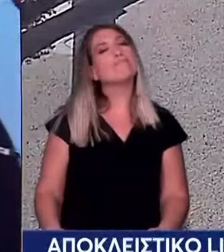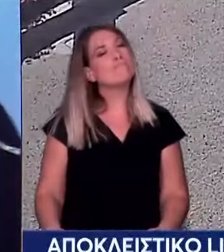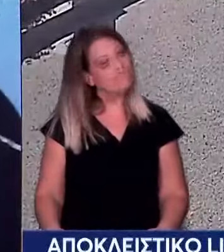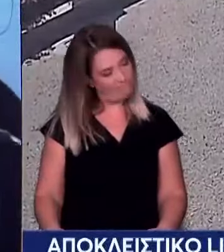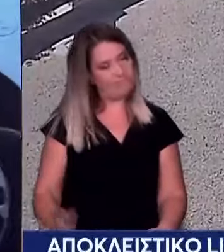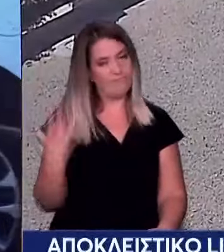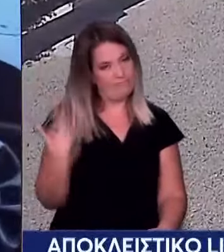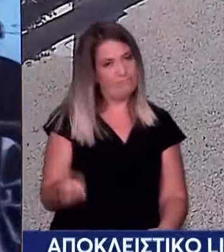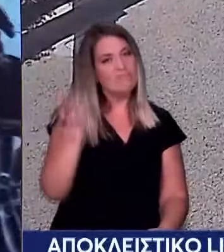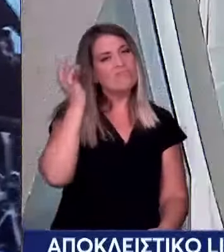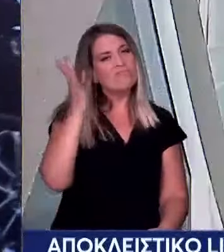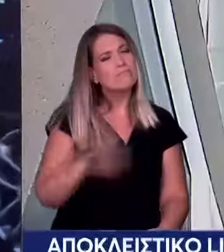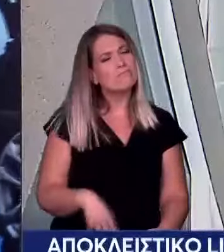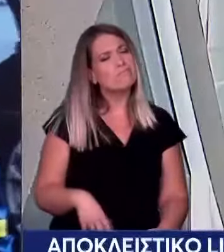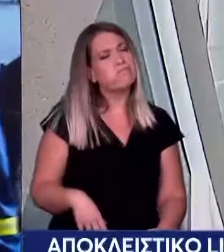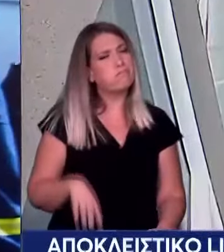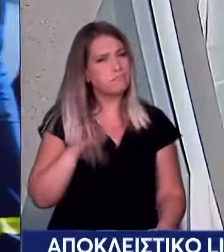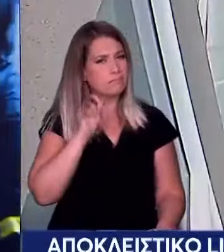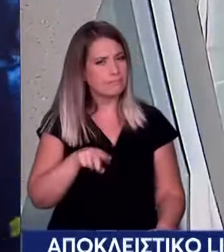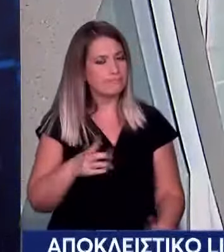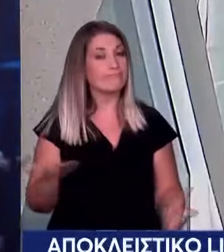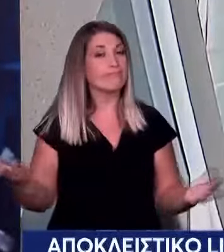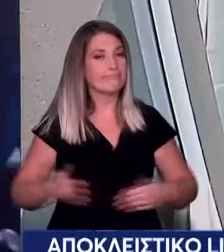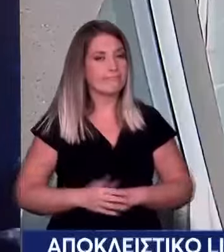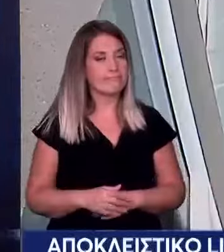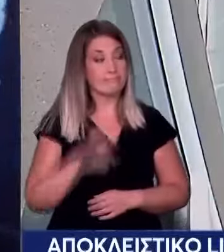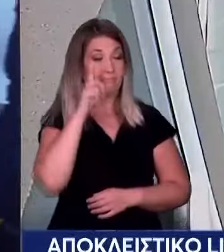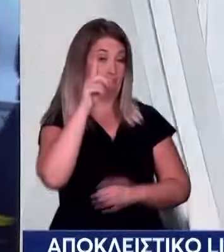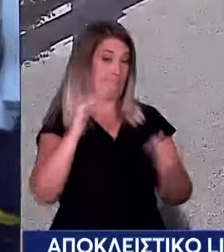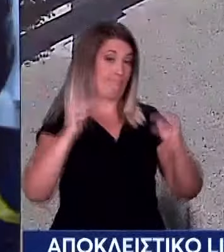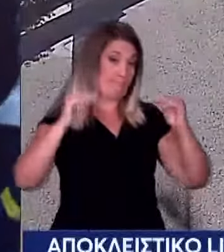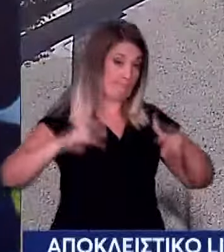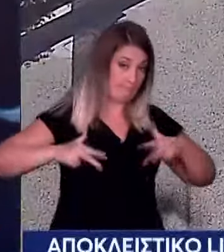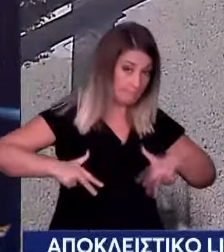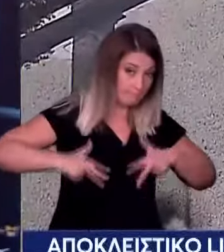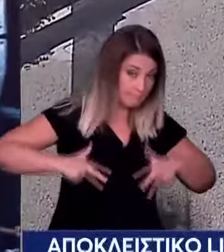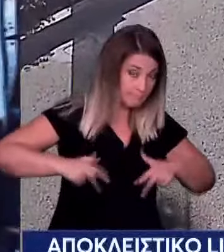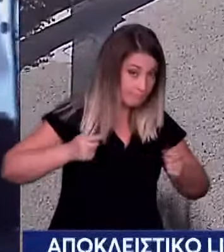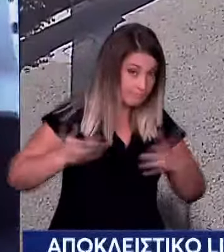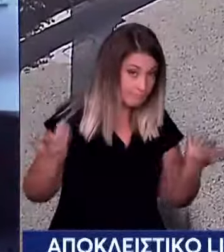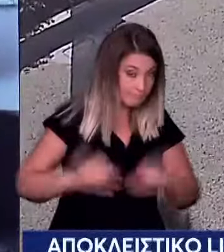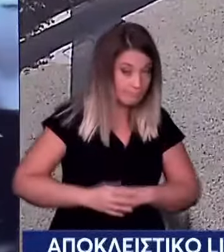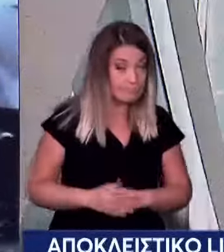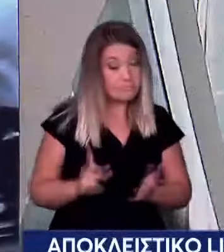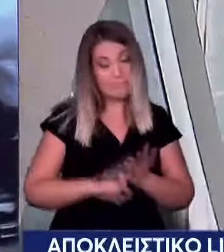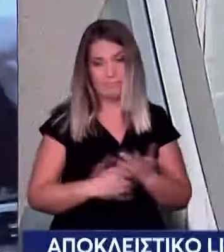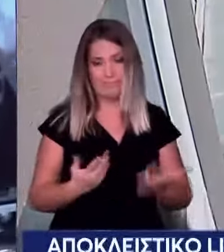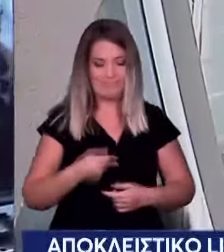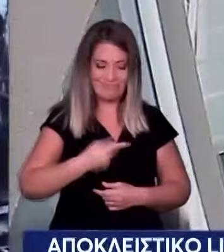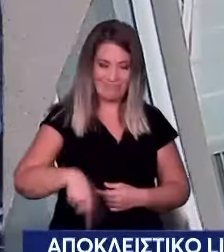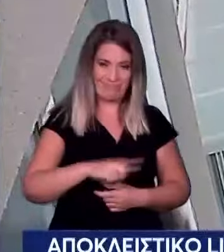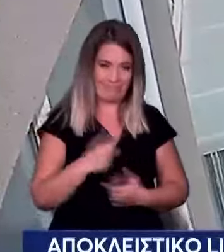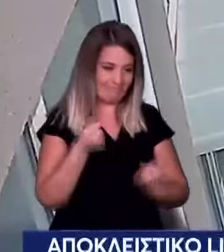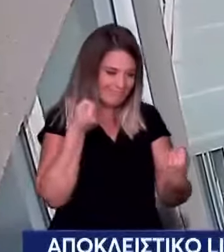συμπεριφορές. Εδώ είναι η ευθύνη της πολιτείας. Γιατί? Γιατί όταν άνθρωποι χάνουν τους δικούς τους, όταν υπάρχουν